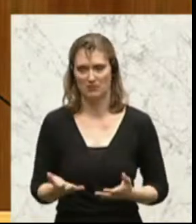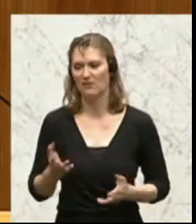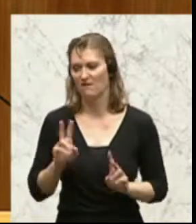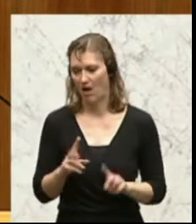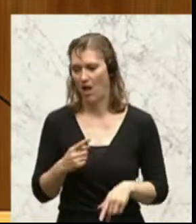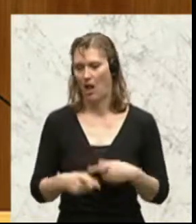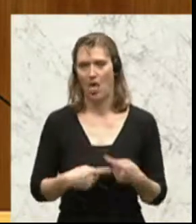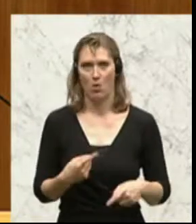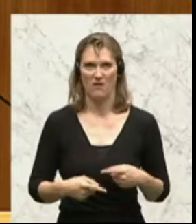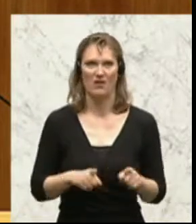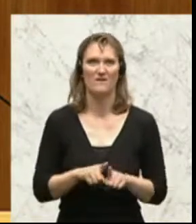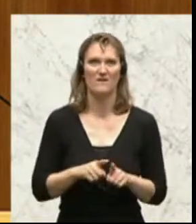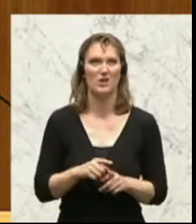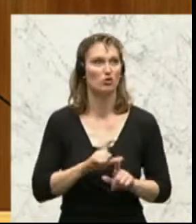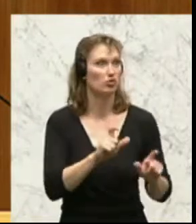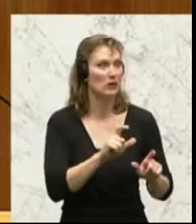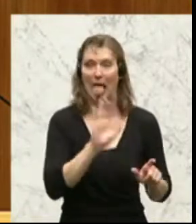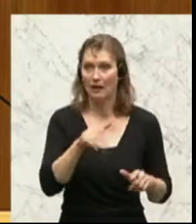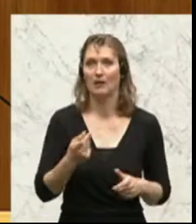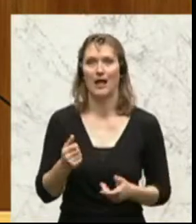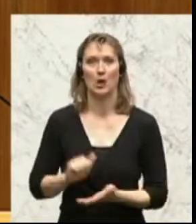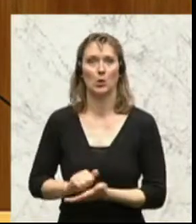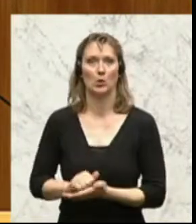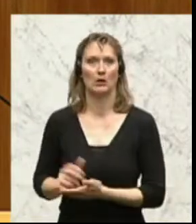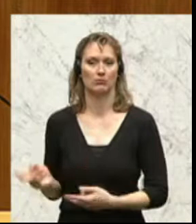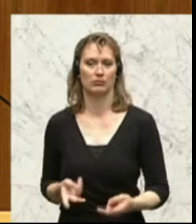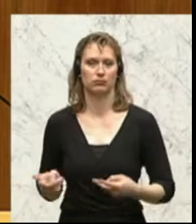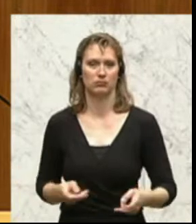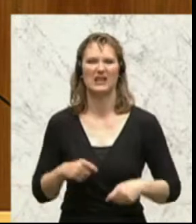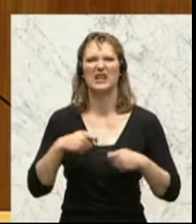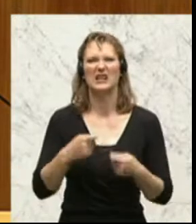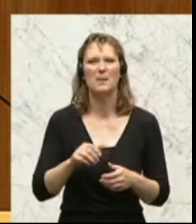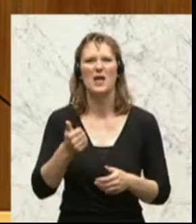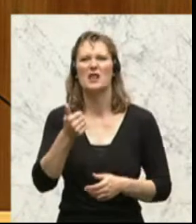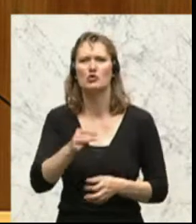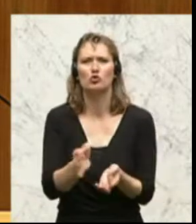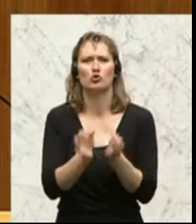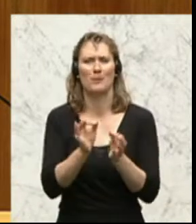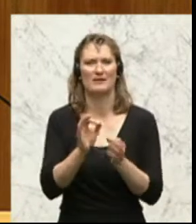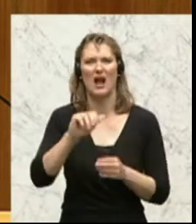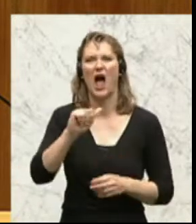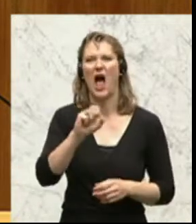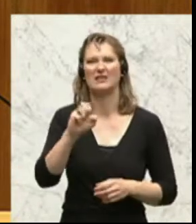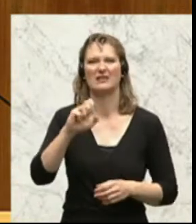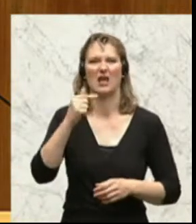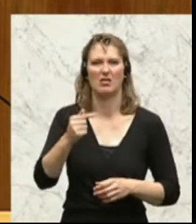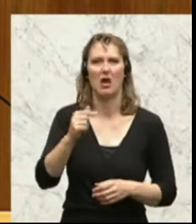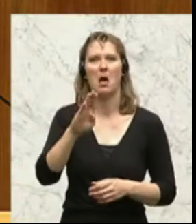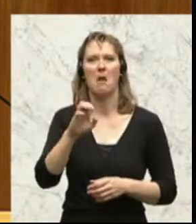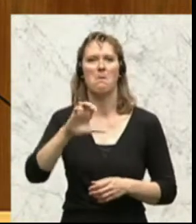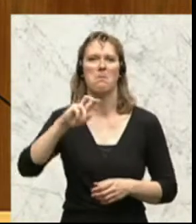Geld drucken. Die sogenannten Asset-Backed Securities sind die nächste große Bedrohung. Das ist der